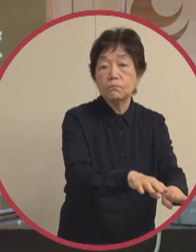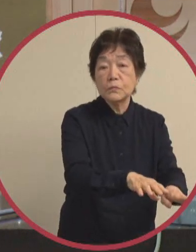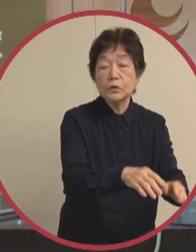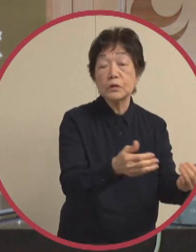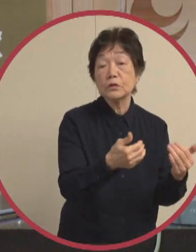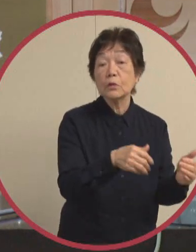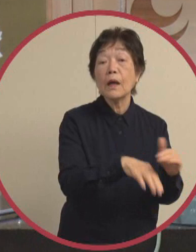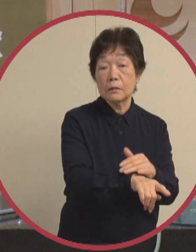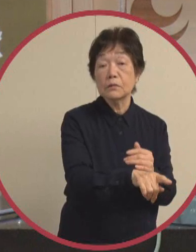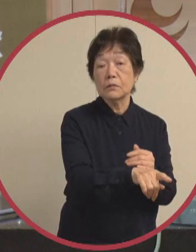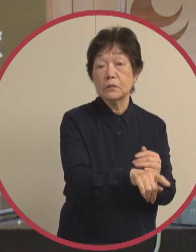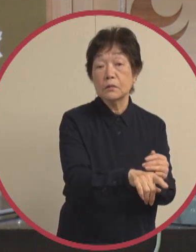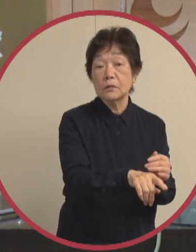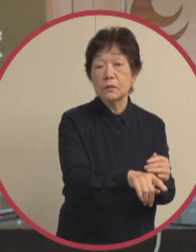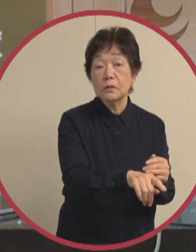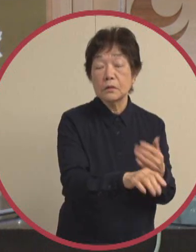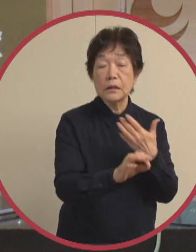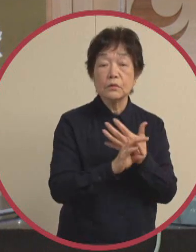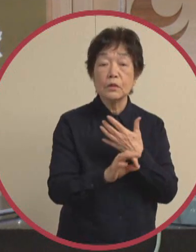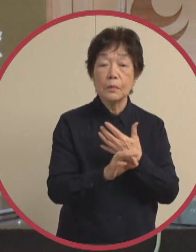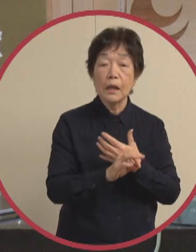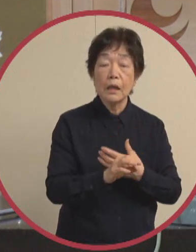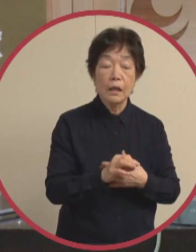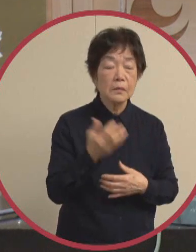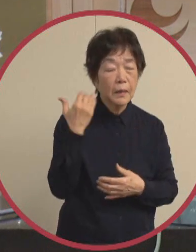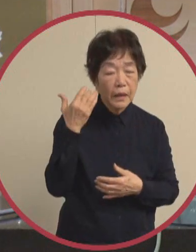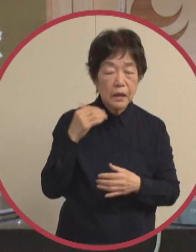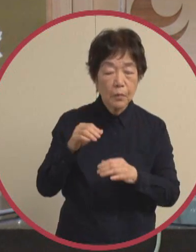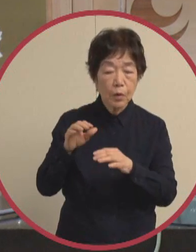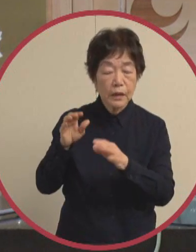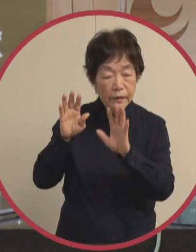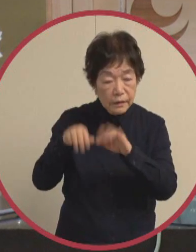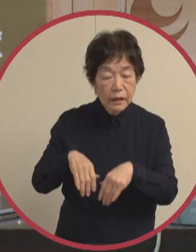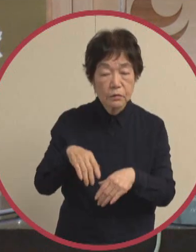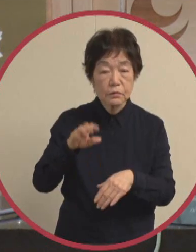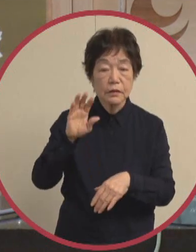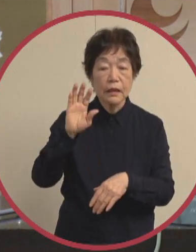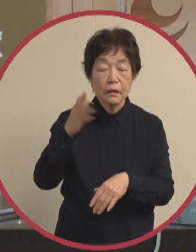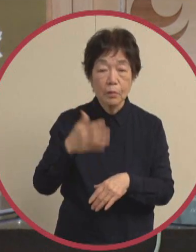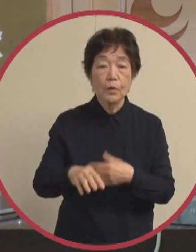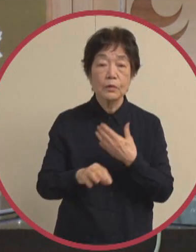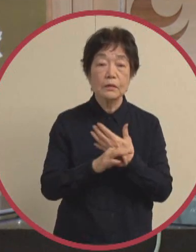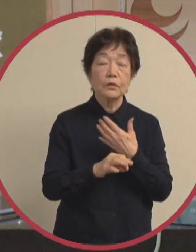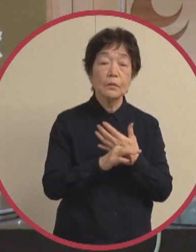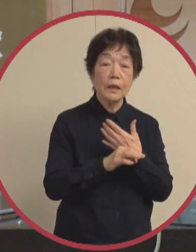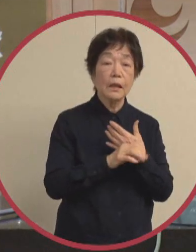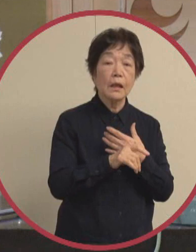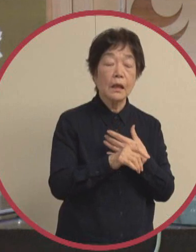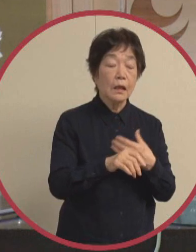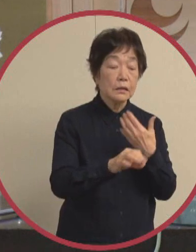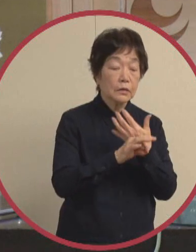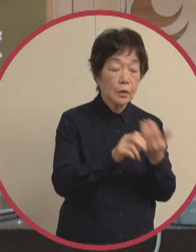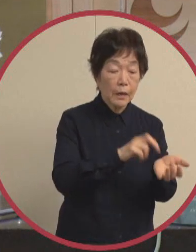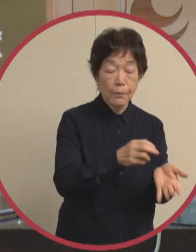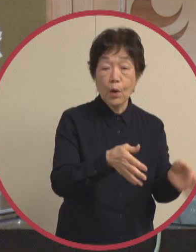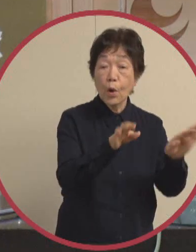ね。で、まあ、一番典型的なのはこれもずっとやってることですけども、例えばあの病院